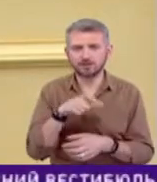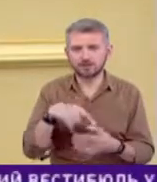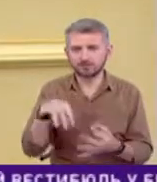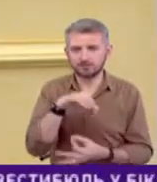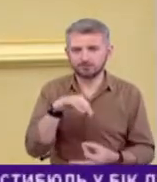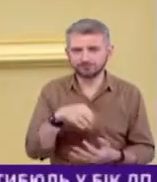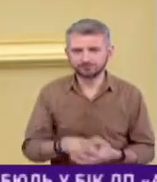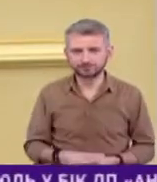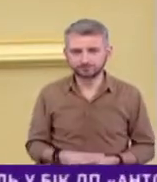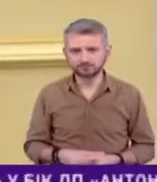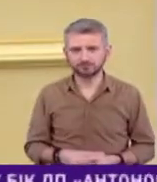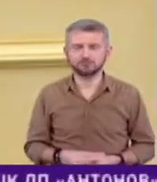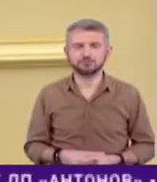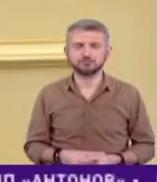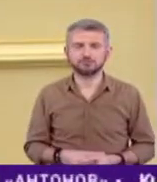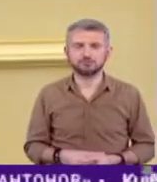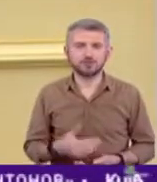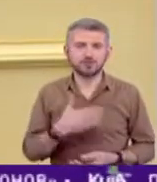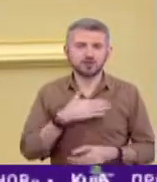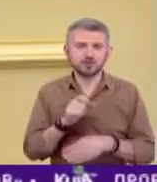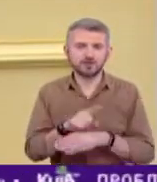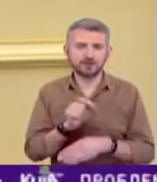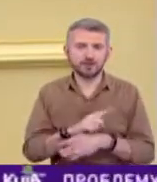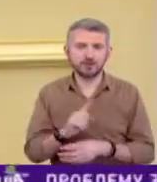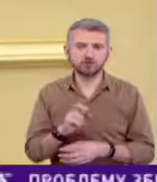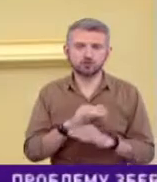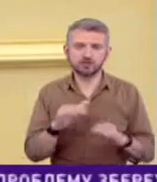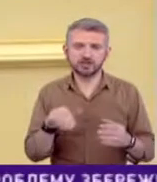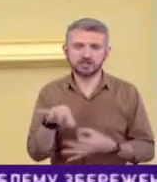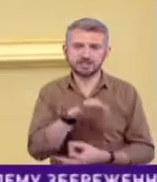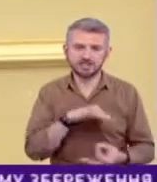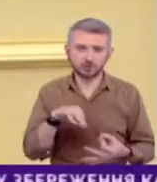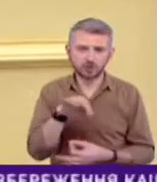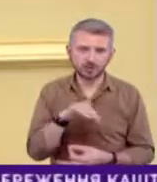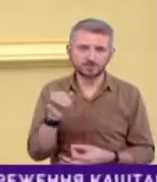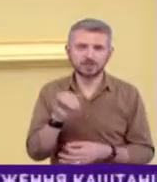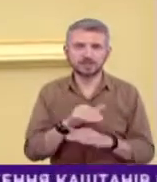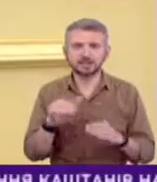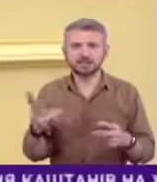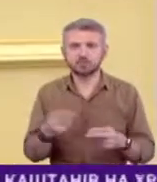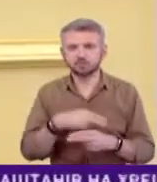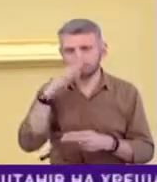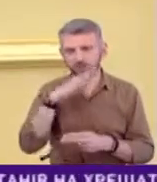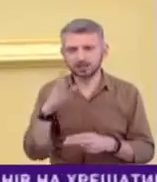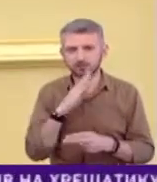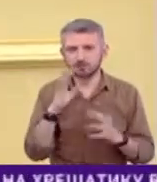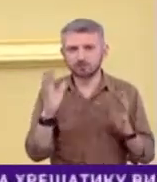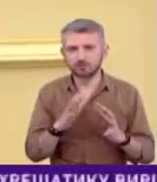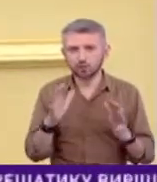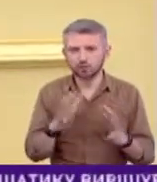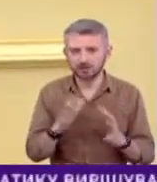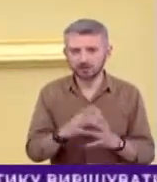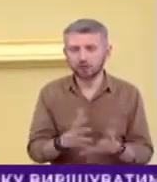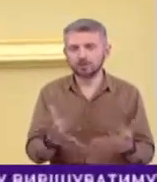Наше завдання, щоб діти-сироти та діти, позбавлені батьківського опікування,